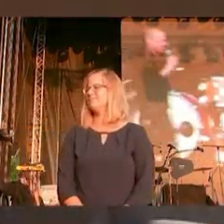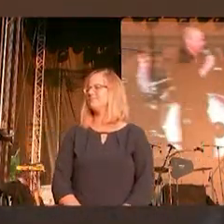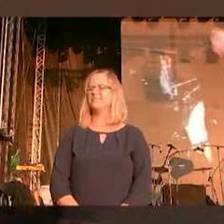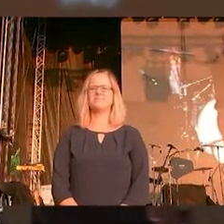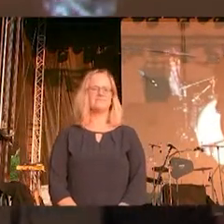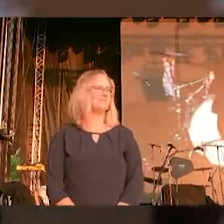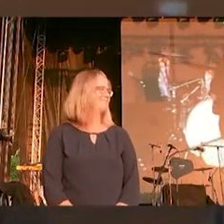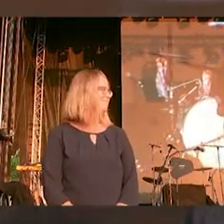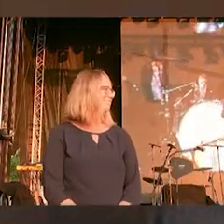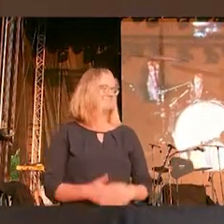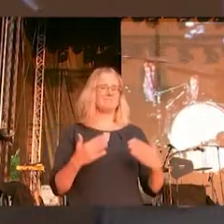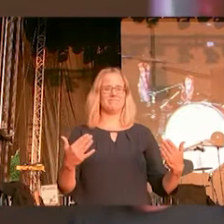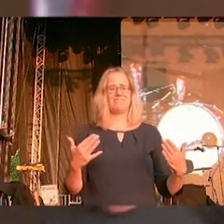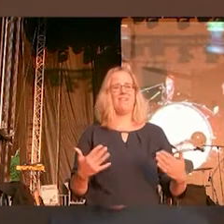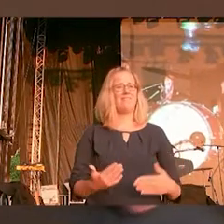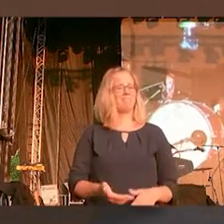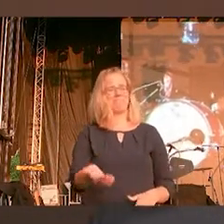Ja, lieber Ario, ganz herzlichen Dank.